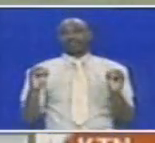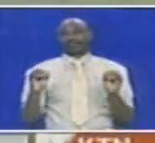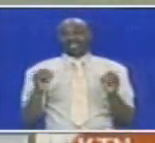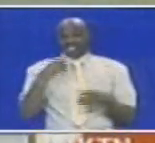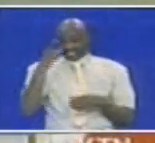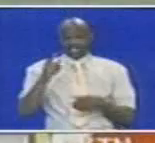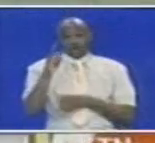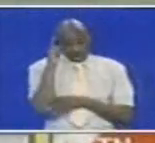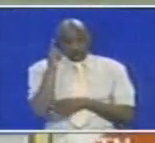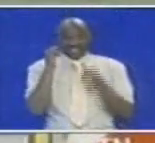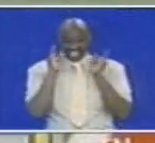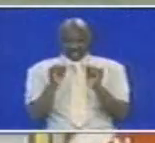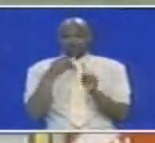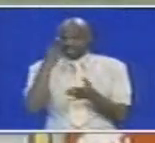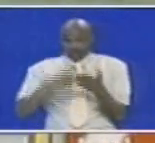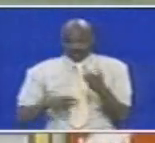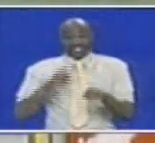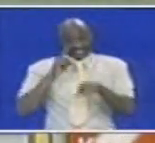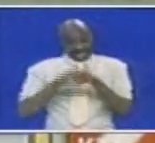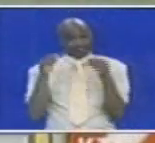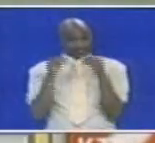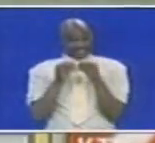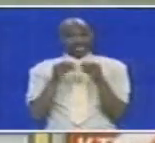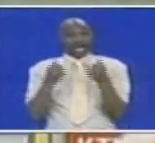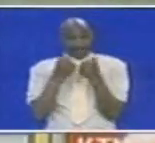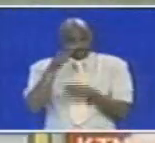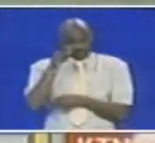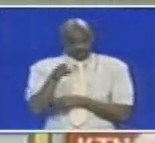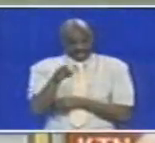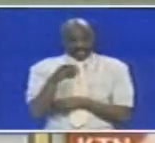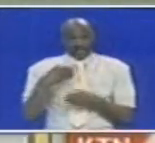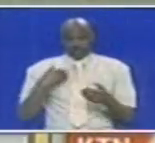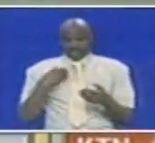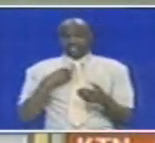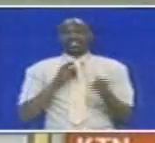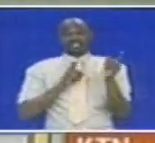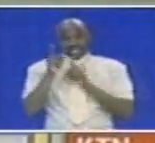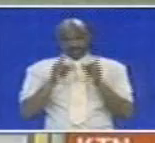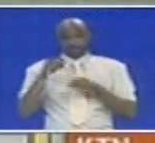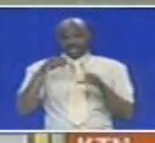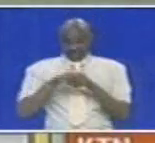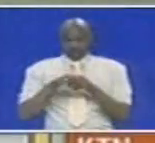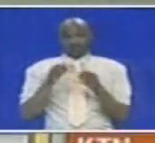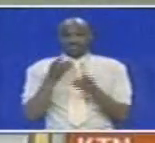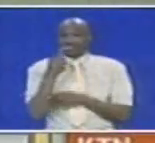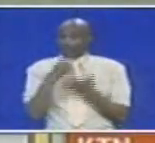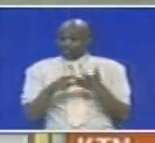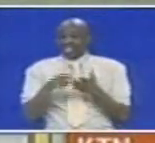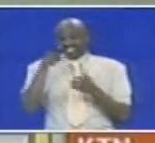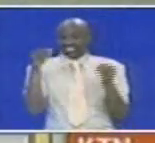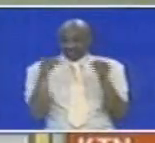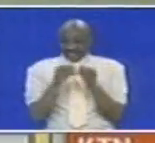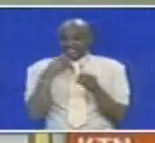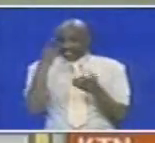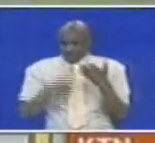Masharti hayo yamewekwa wakati wa mkutano ulioandaliwa na halmashauri ya kimataifa kuhusu usafiri NTSA. Mkutano huo